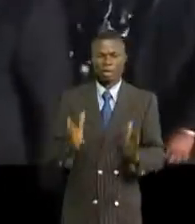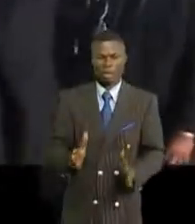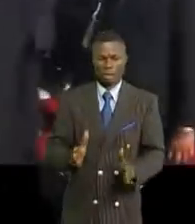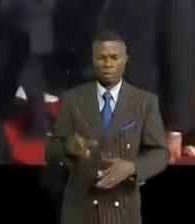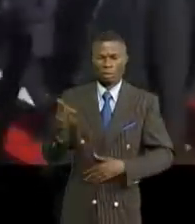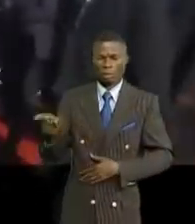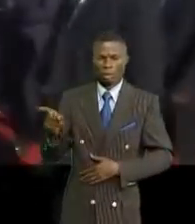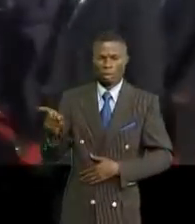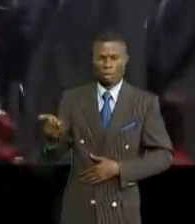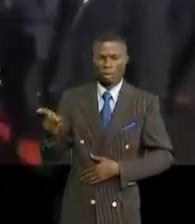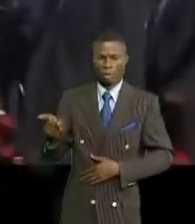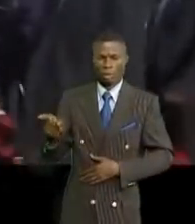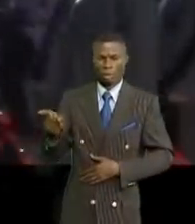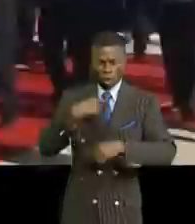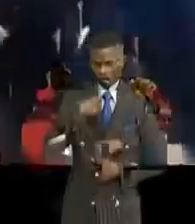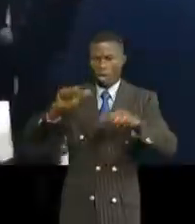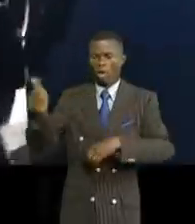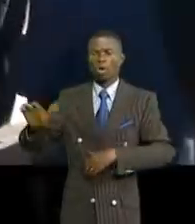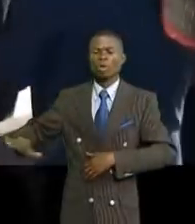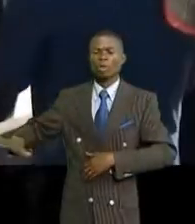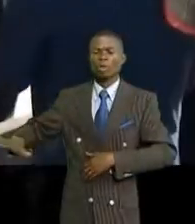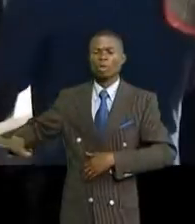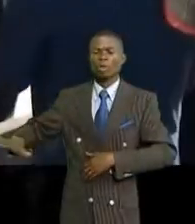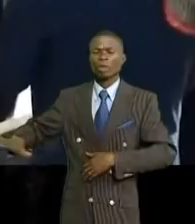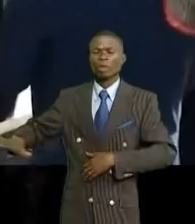et le président tadic est doux